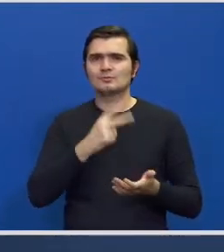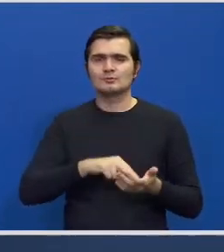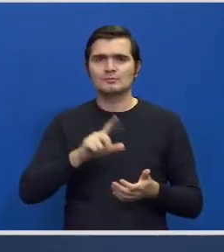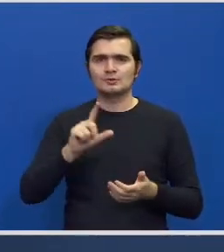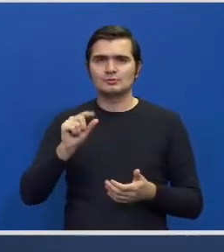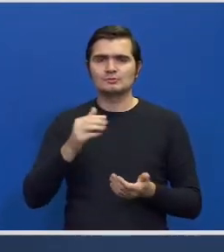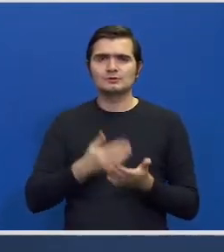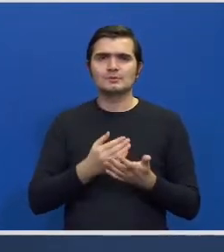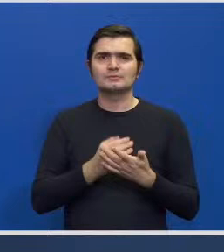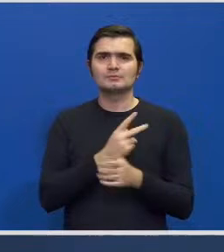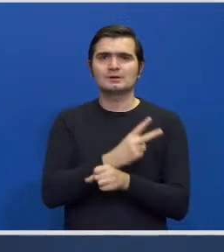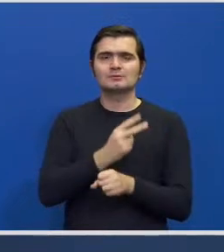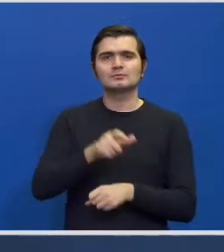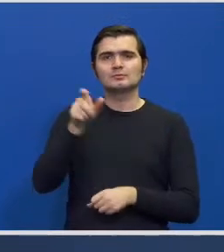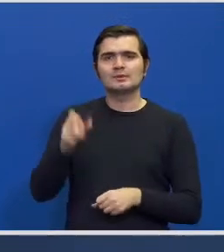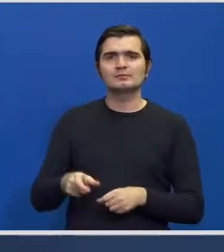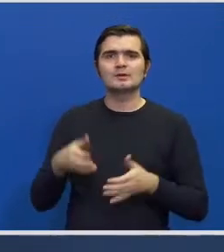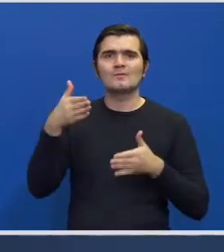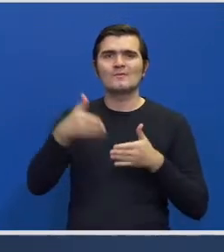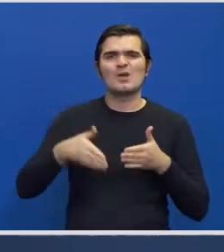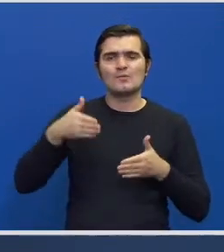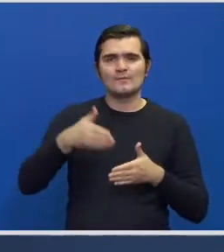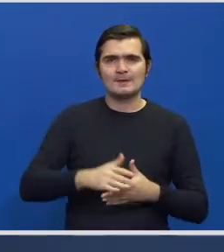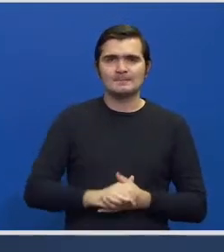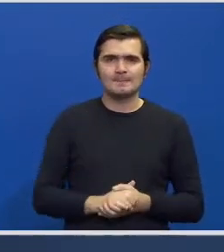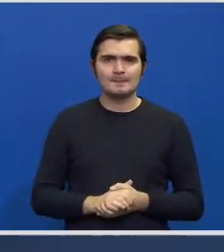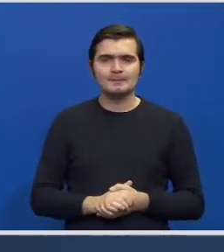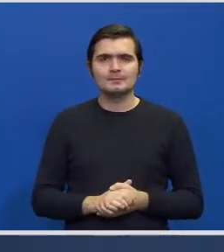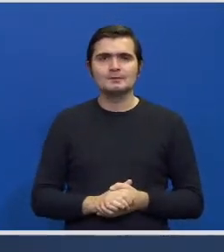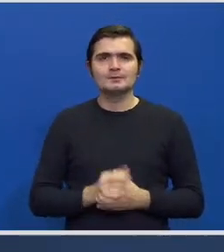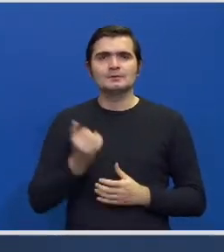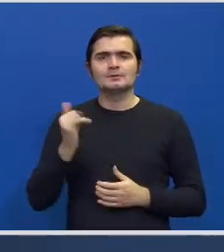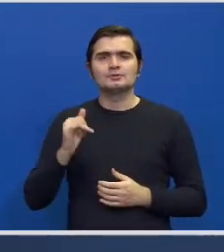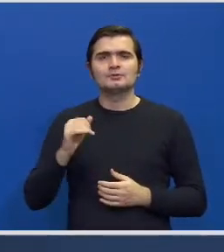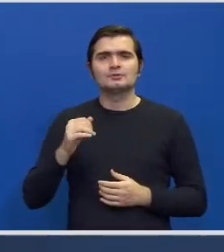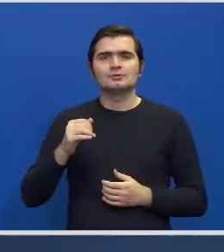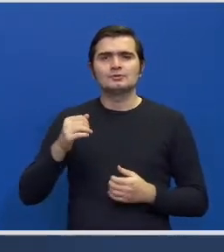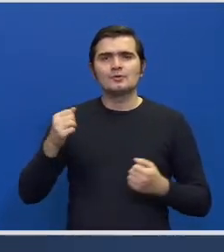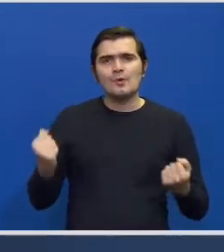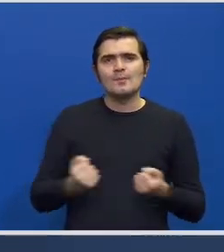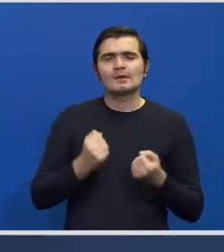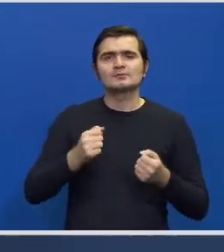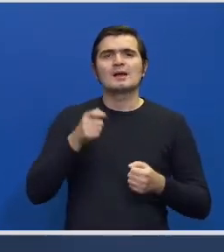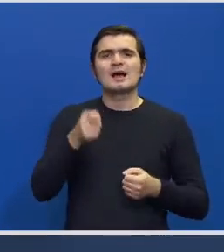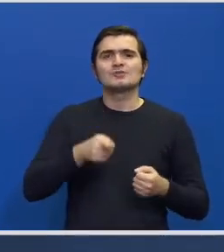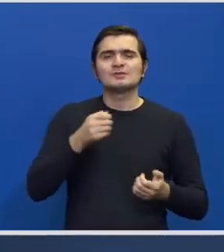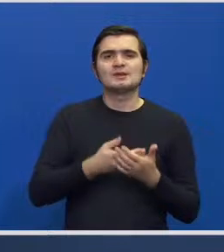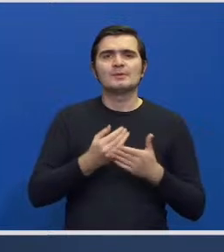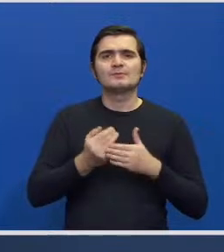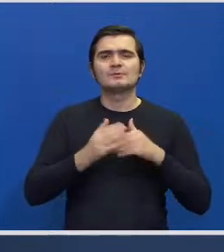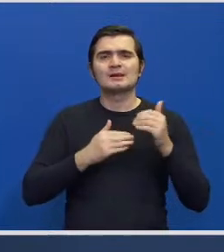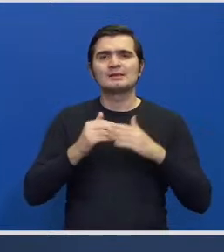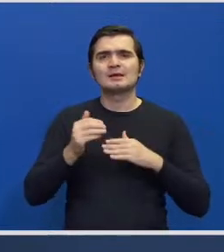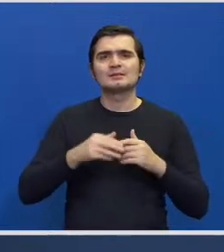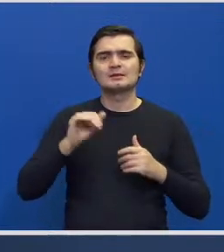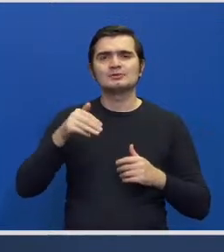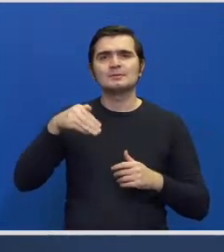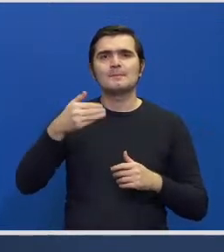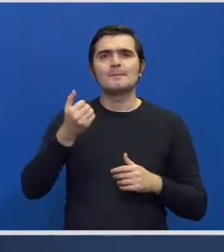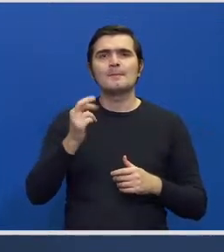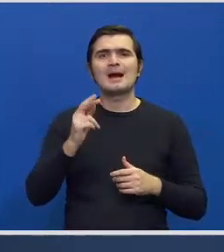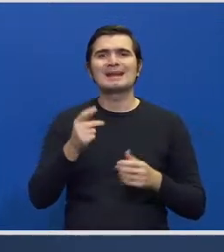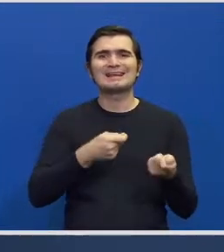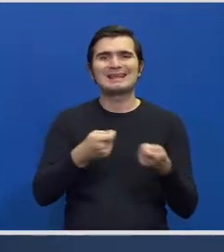legea 195/2020 privind statutul personalului feroviar și operaționalizarea Agenției pentru Calitatea